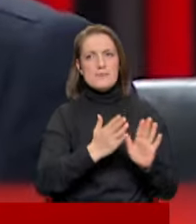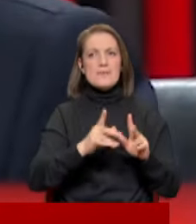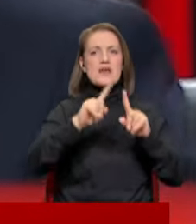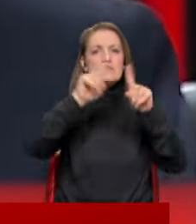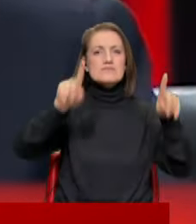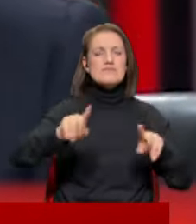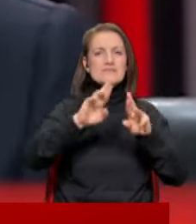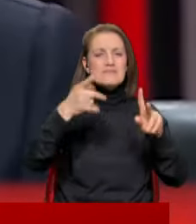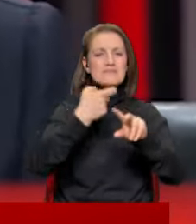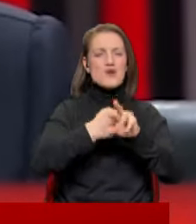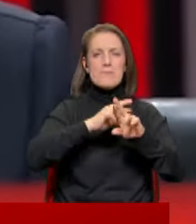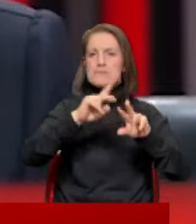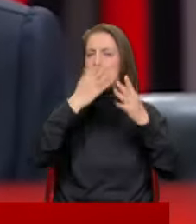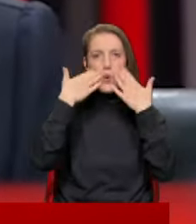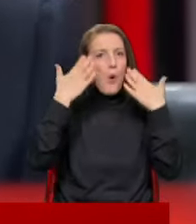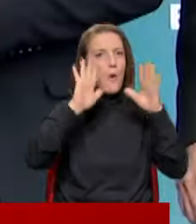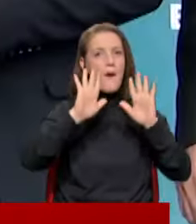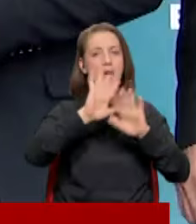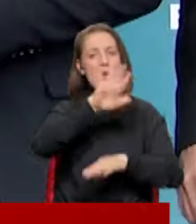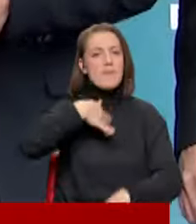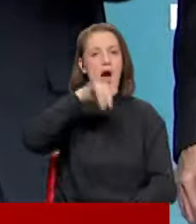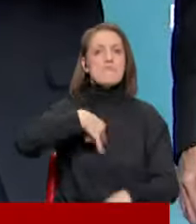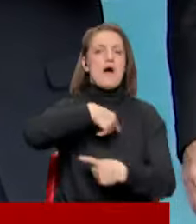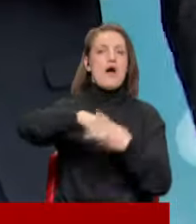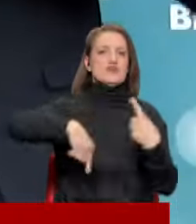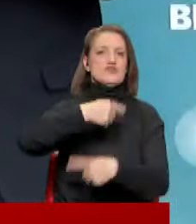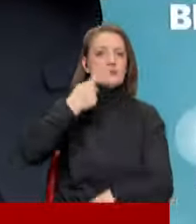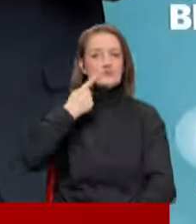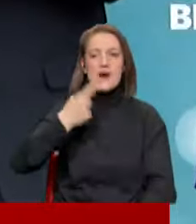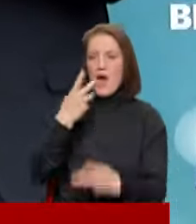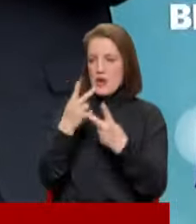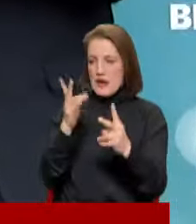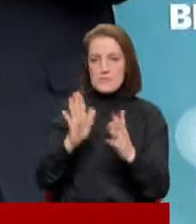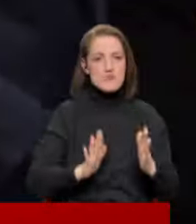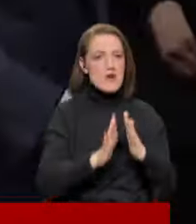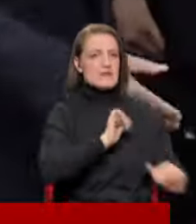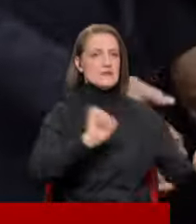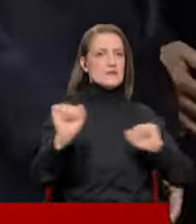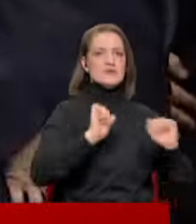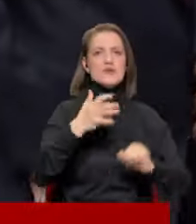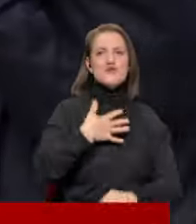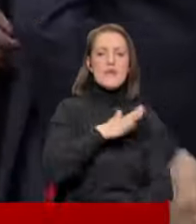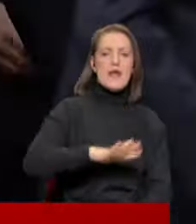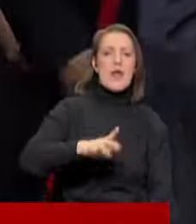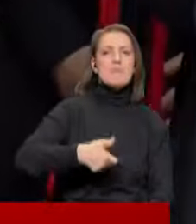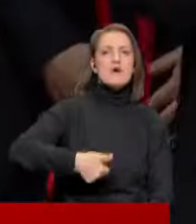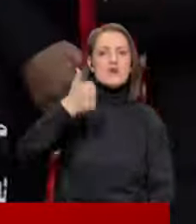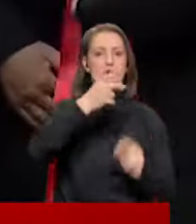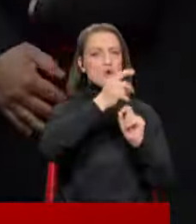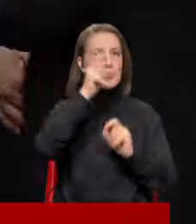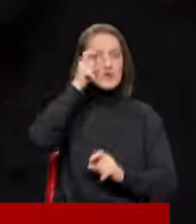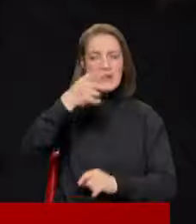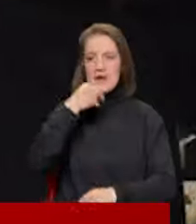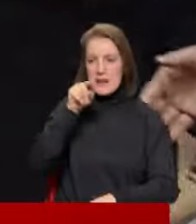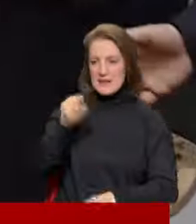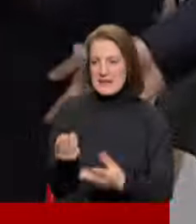cam kırmayacağım zı arayacağız hep beraber Cumhurbaşkanının açıklamaları muhalefetin tepkisi CHP genel başkanı Özgür Özel